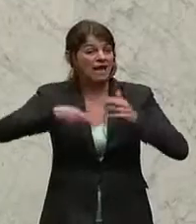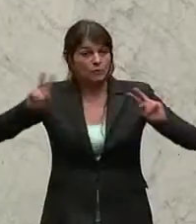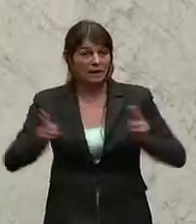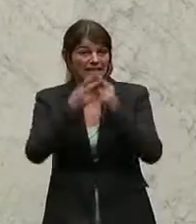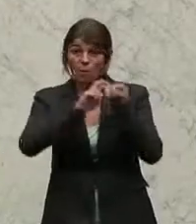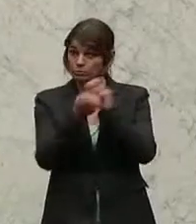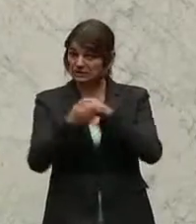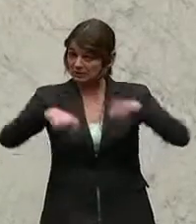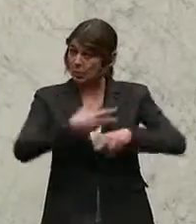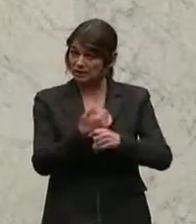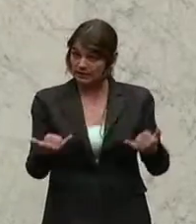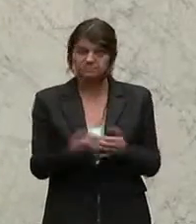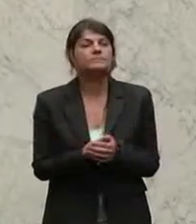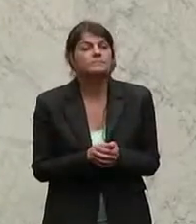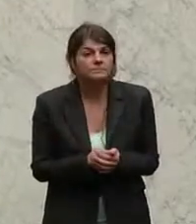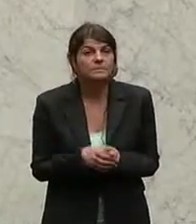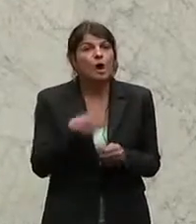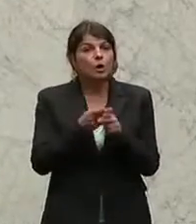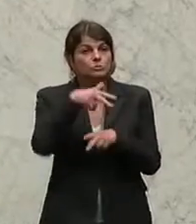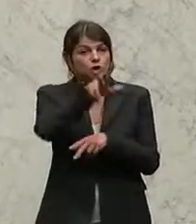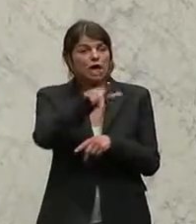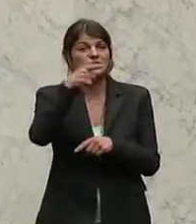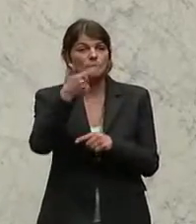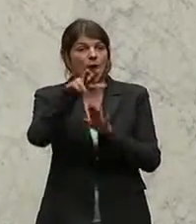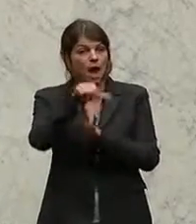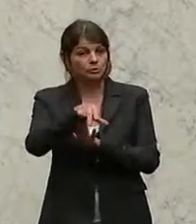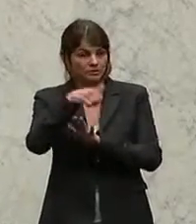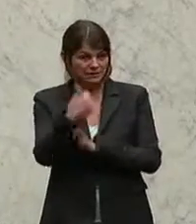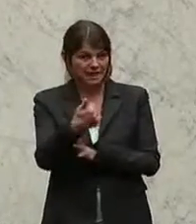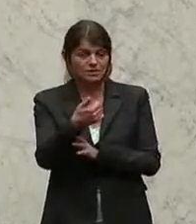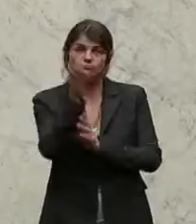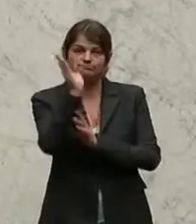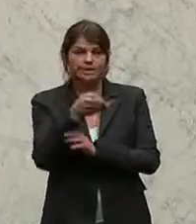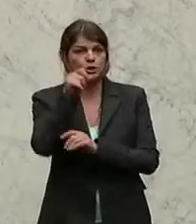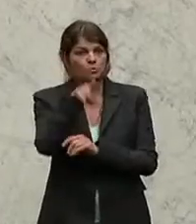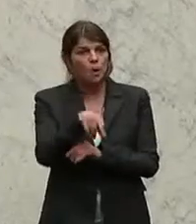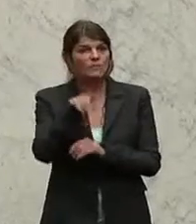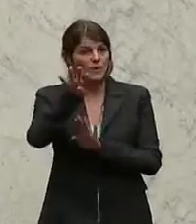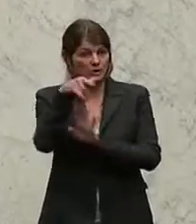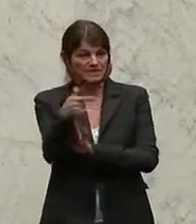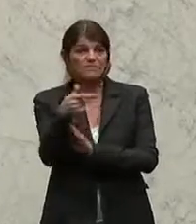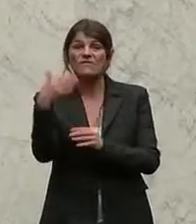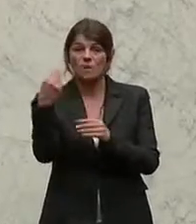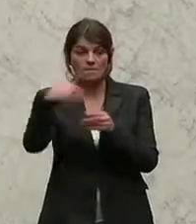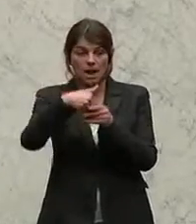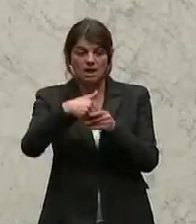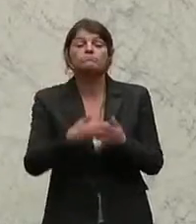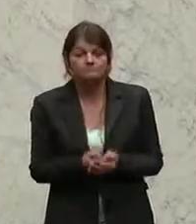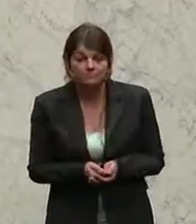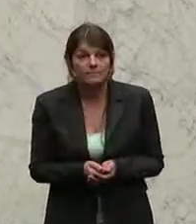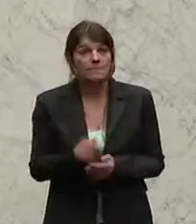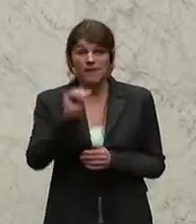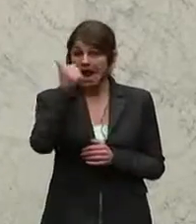betragen dafür müsst ihr die emission klimaschädlicher gase bis 2050 auf den netto null abgesenkt werden